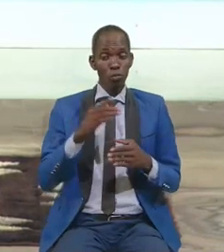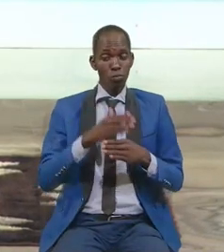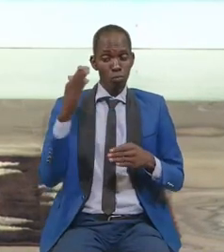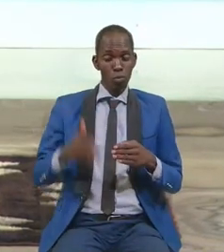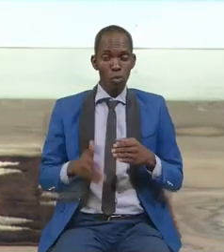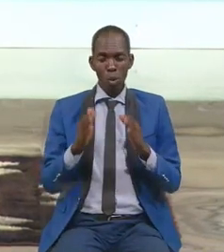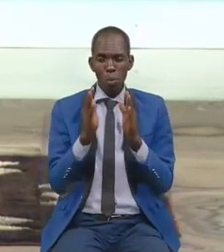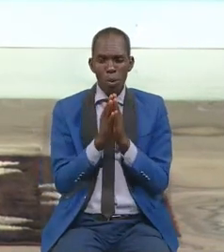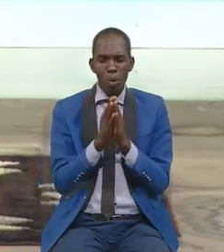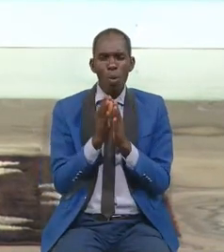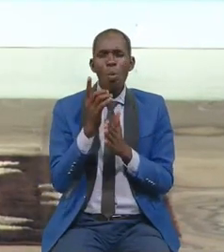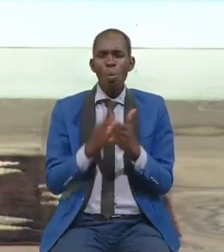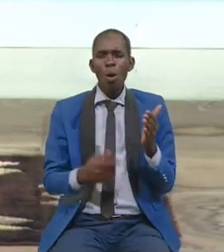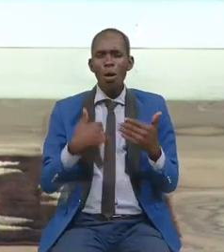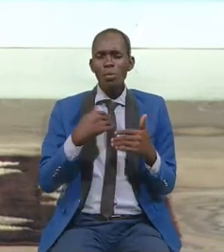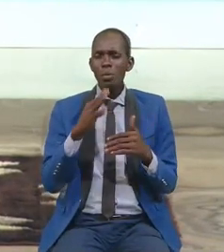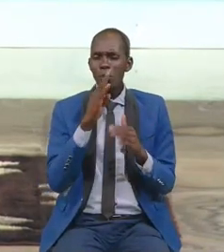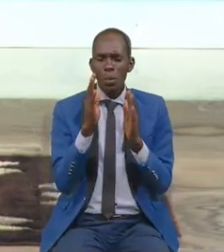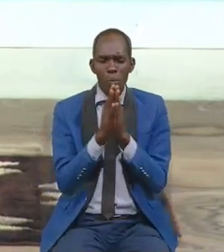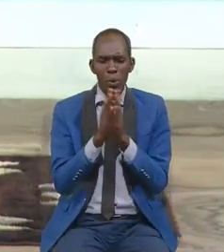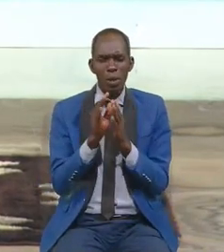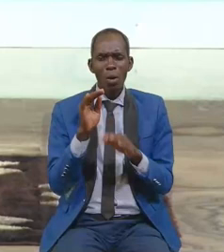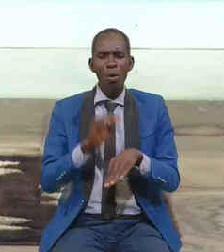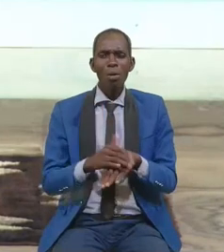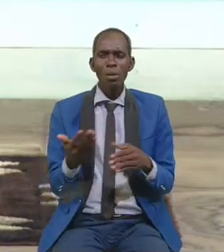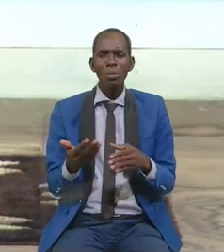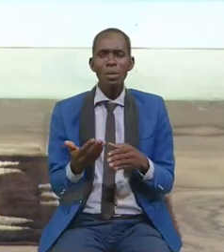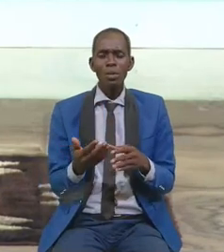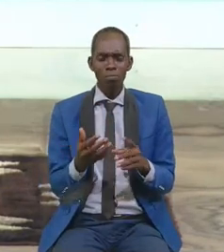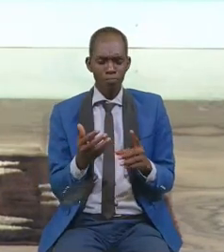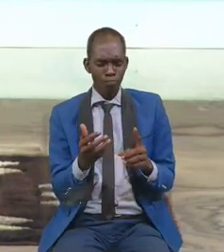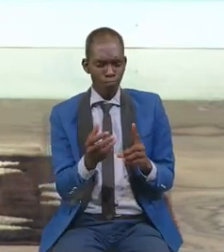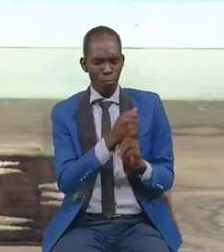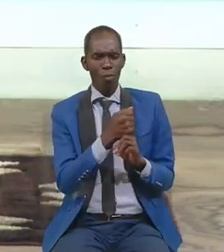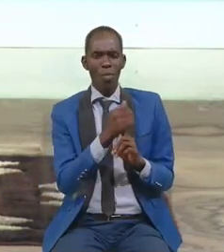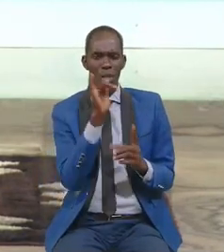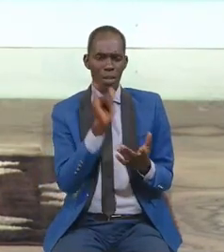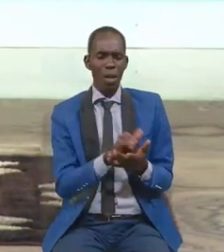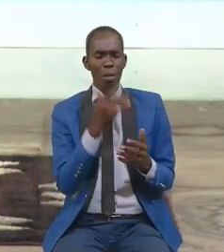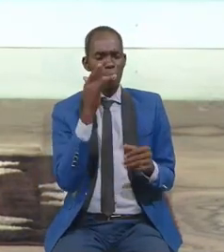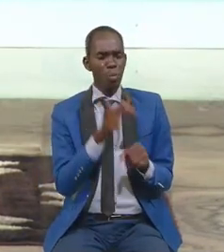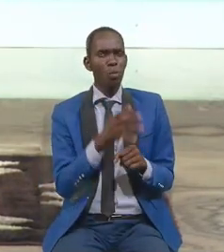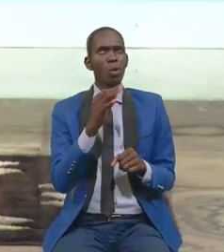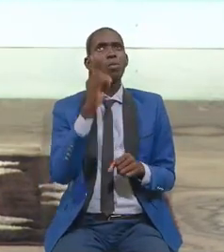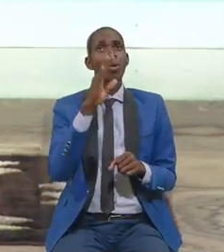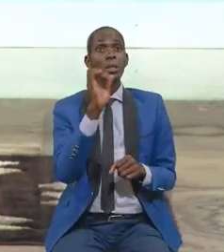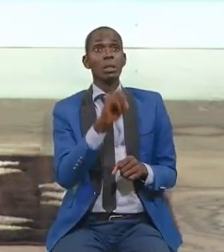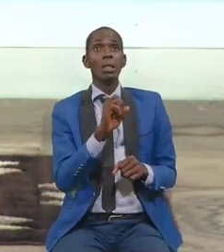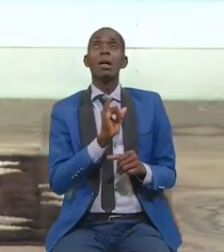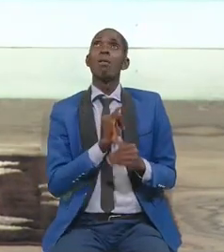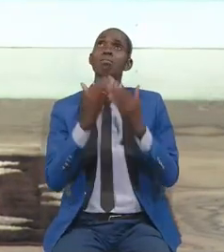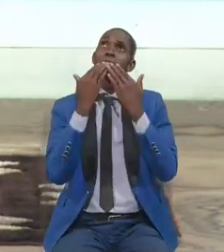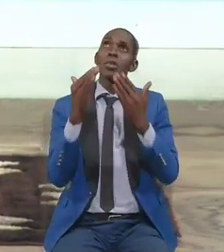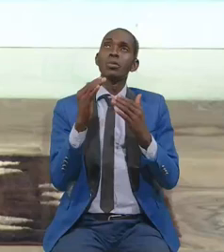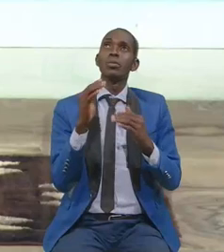clôturer la prière, sur quoi priez-vous? Pourquoi priez-vous? Alors, il faut saisir